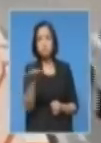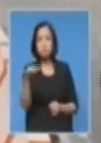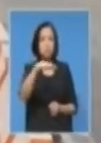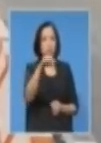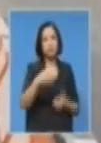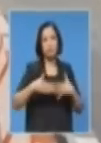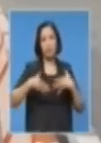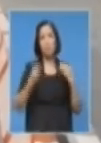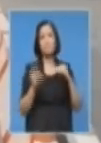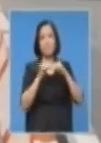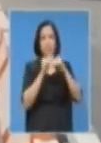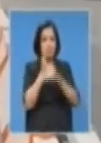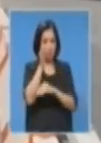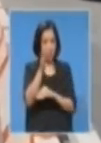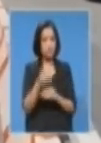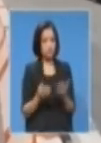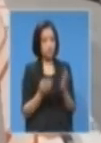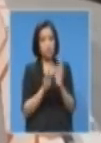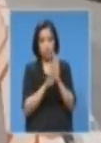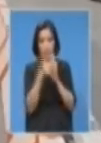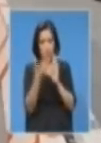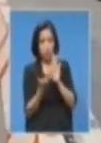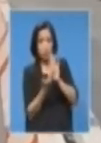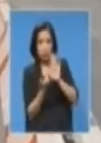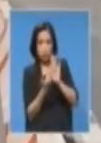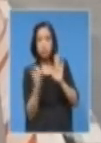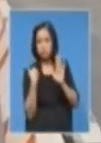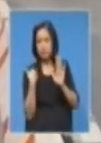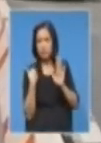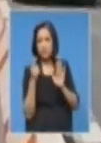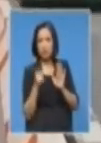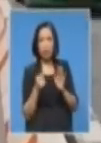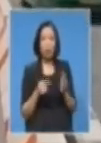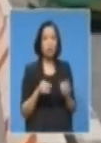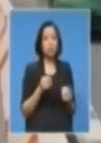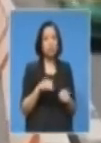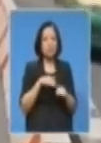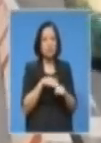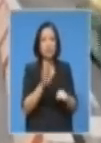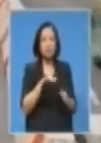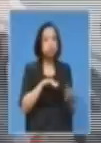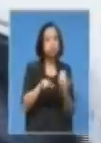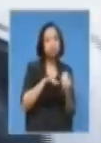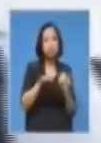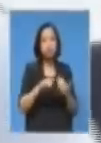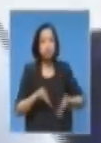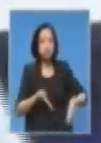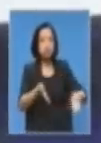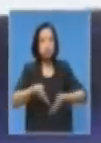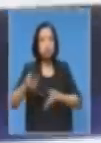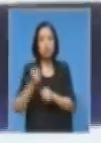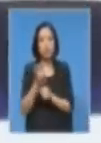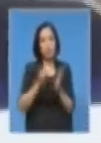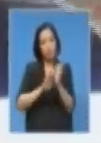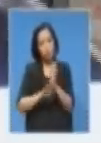ากยิ่งขึ้นทางออกซีกตะวันตกก็สามารถที่จะผ่องถ่ายในเรื่องของปริมาณการจราจรได้ทางซีกตะวันออกก็สามารถดำเนินการ